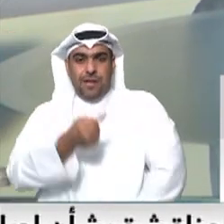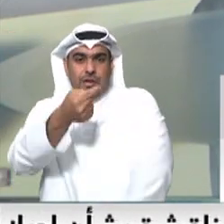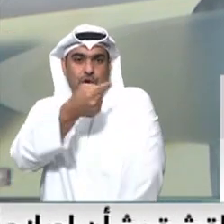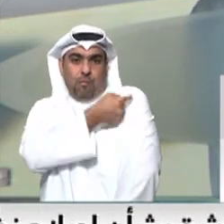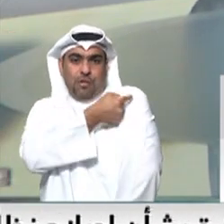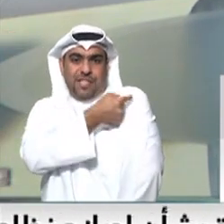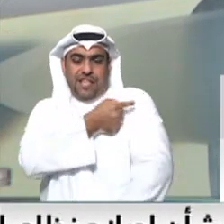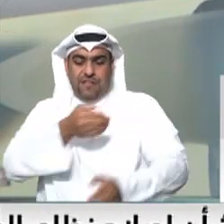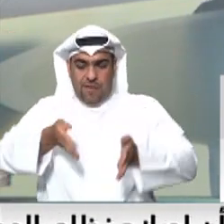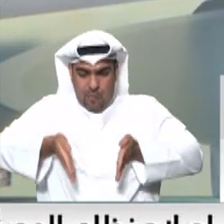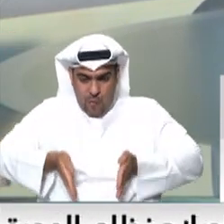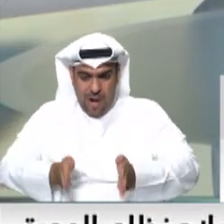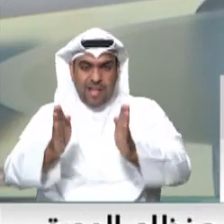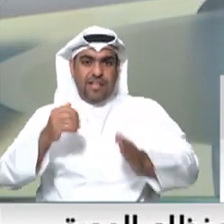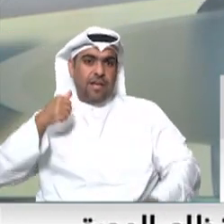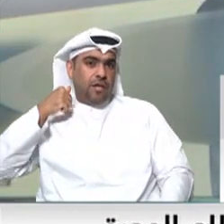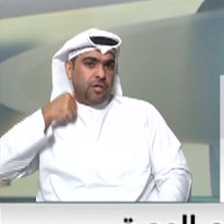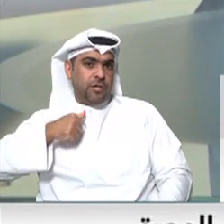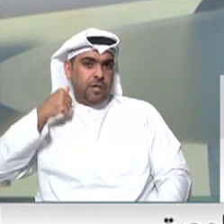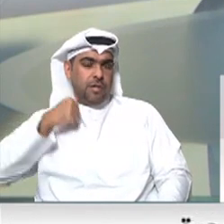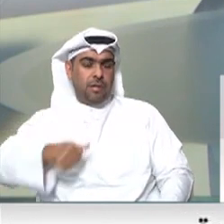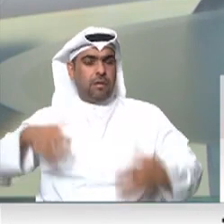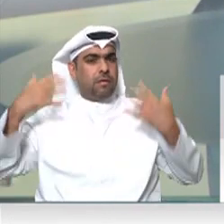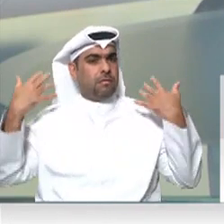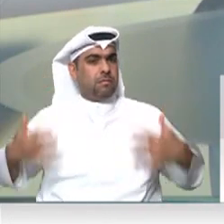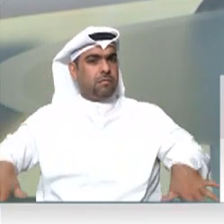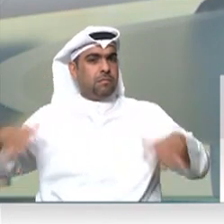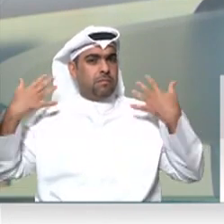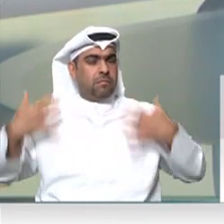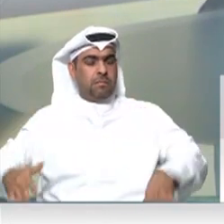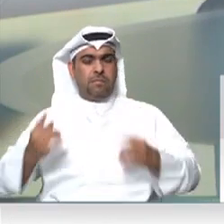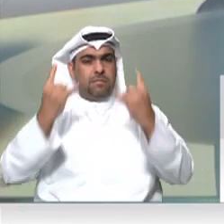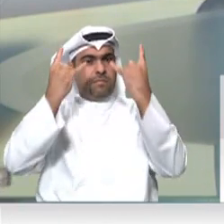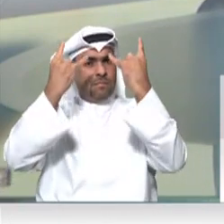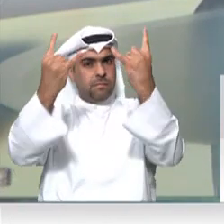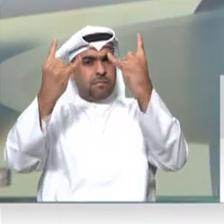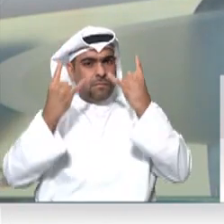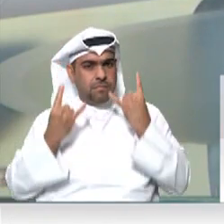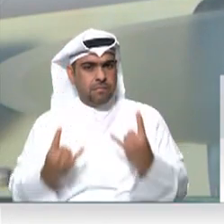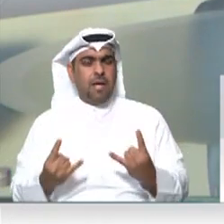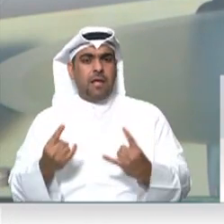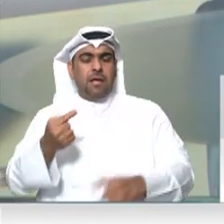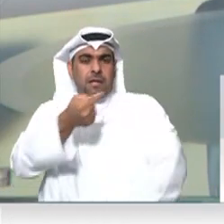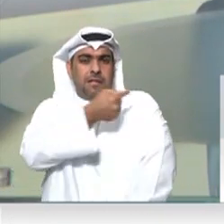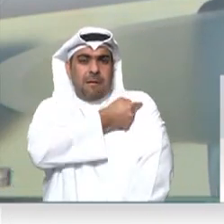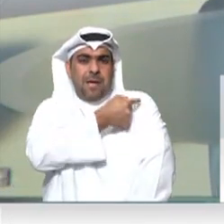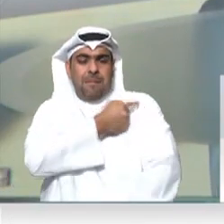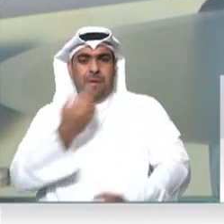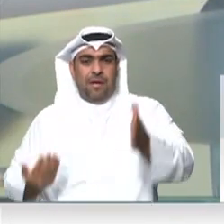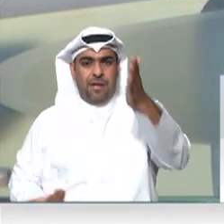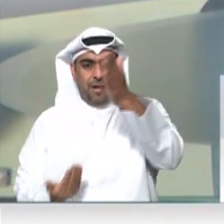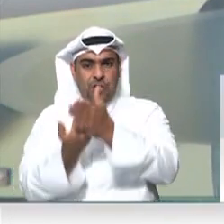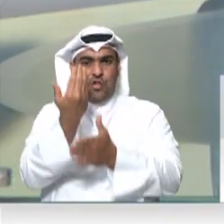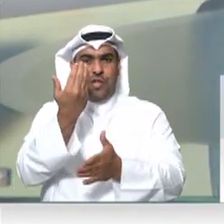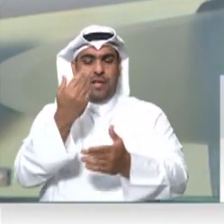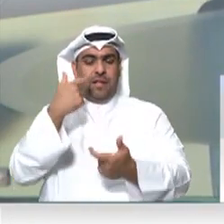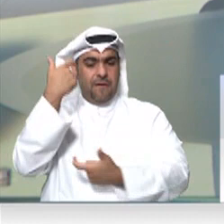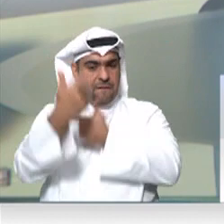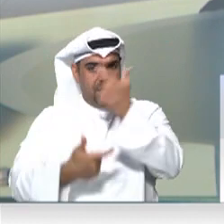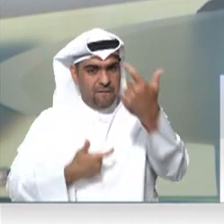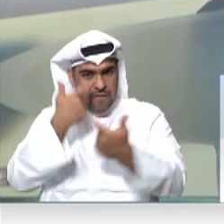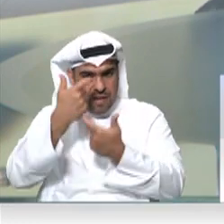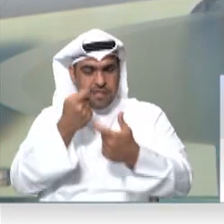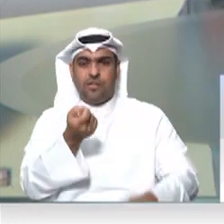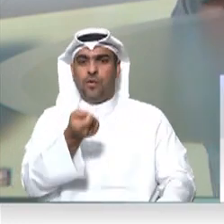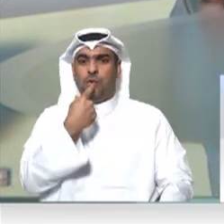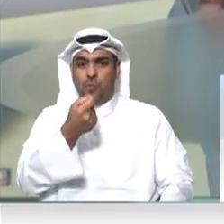نموذجا معماريا فنيا رائعا لصرح طبي هام يضم كافة مرافق التشخيص والعلاج